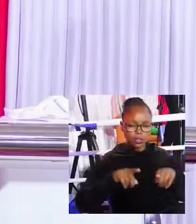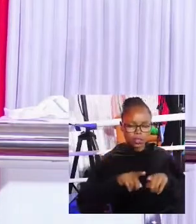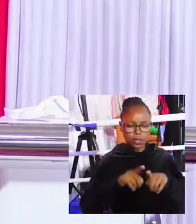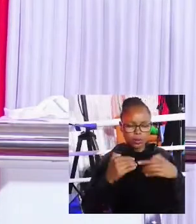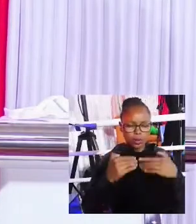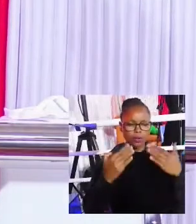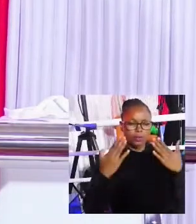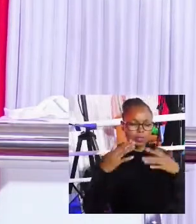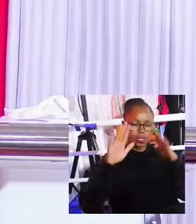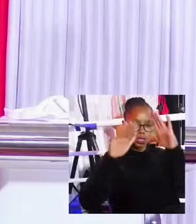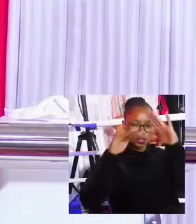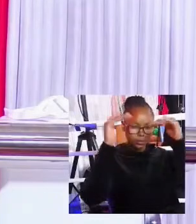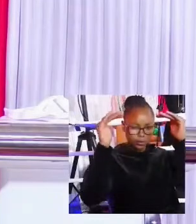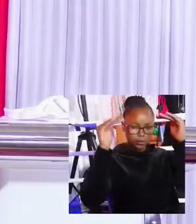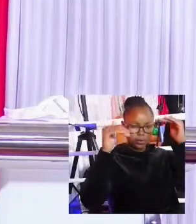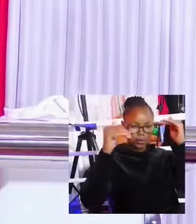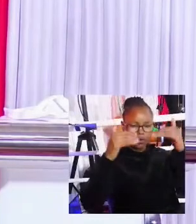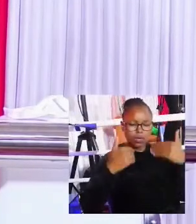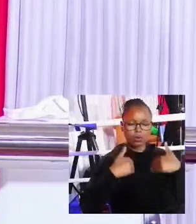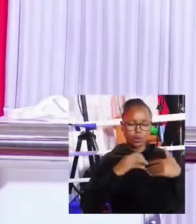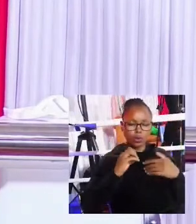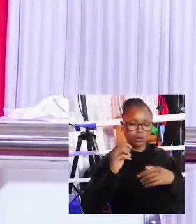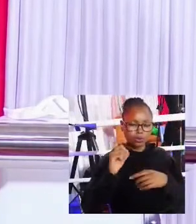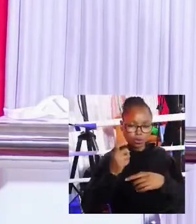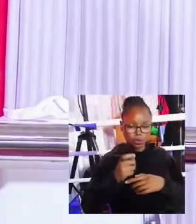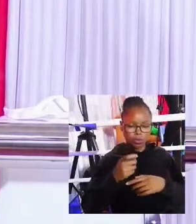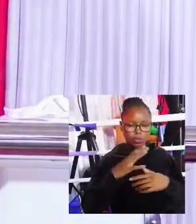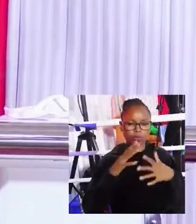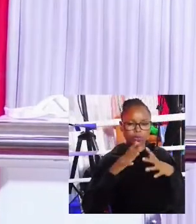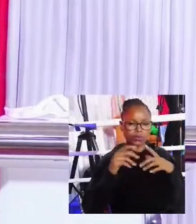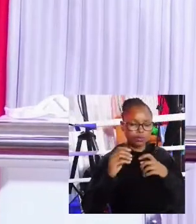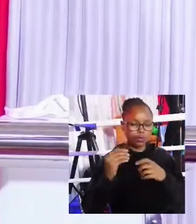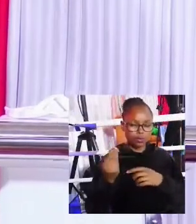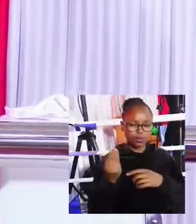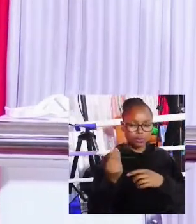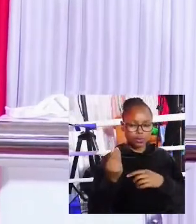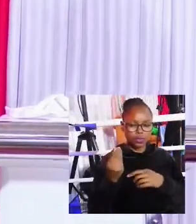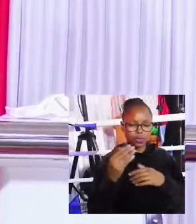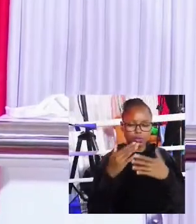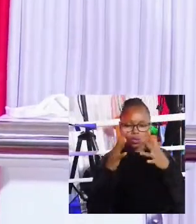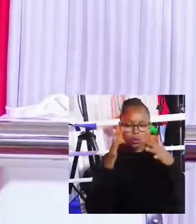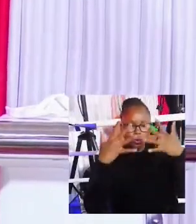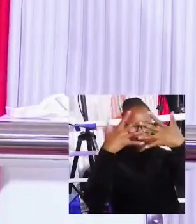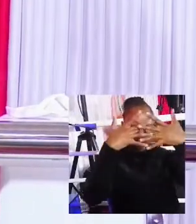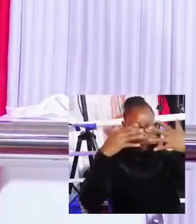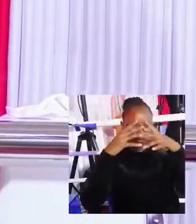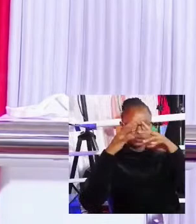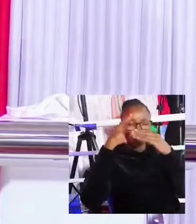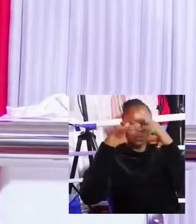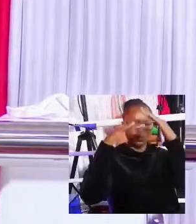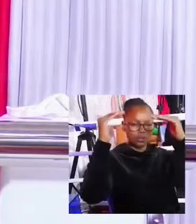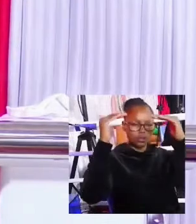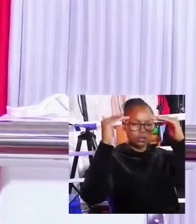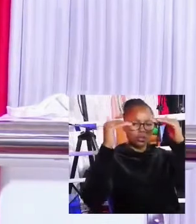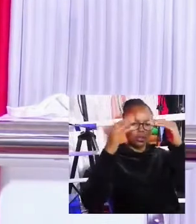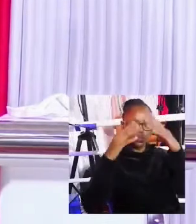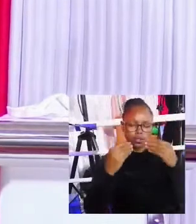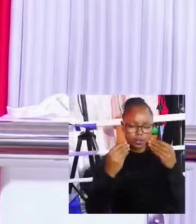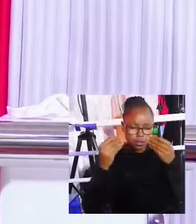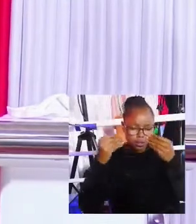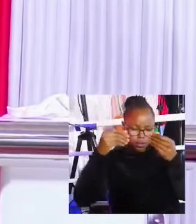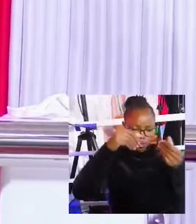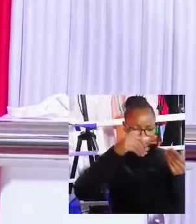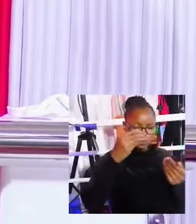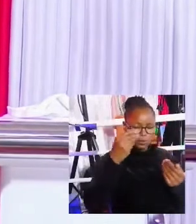matuine Mwene fedha na dhahabu Oroiga ni ukuhingura dirisha cia matuine Twetia bia cia